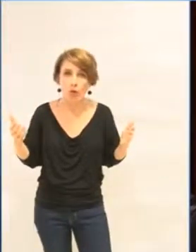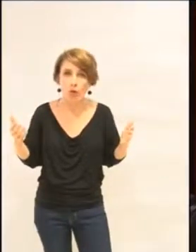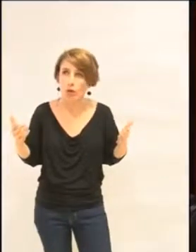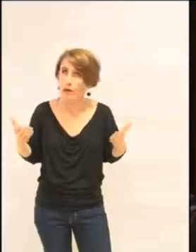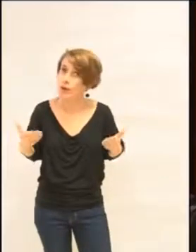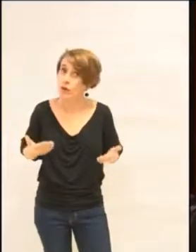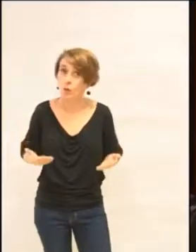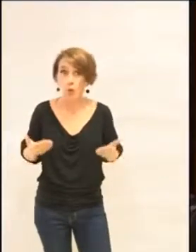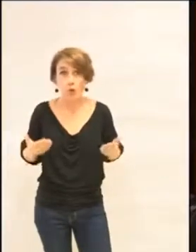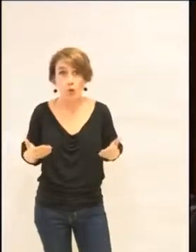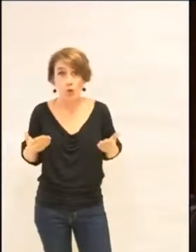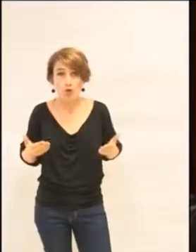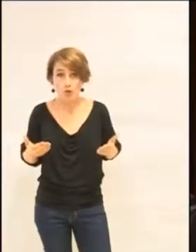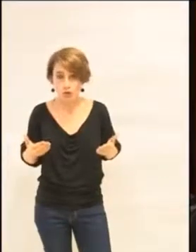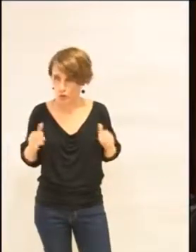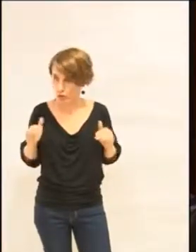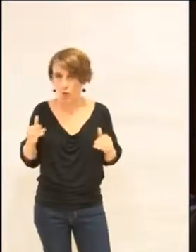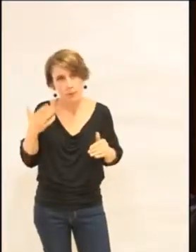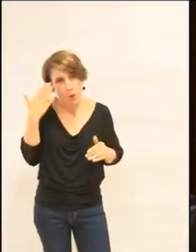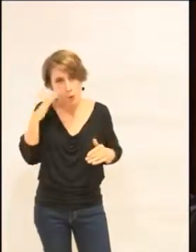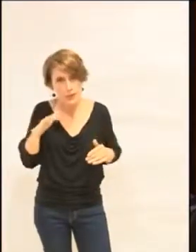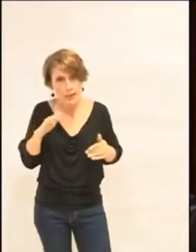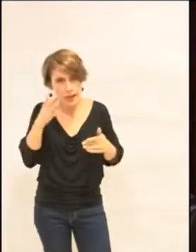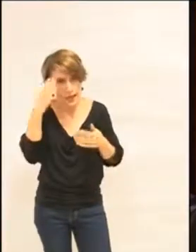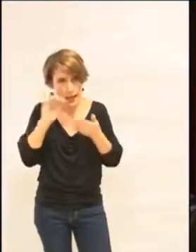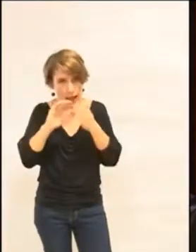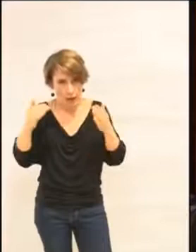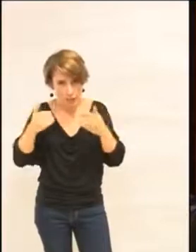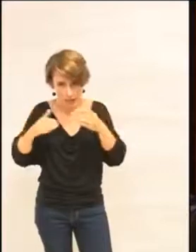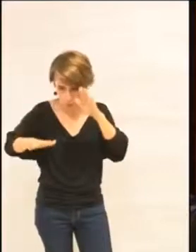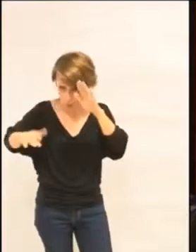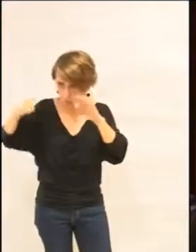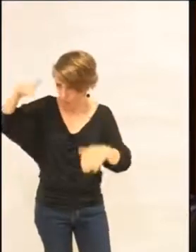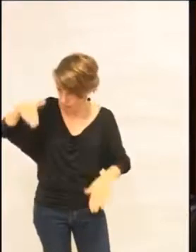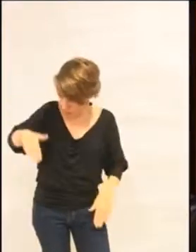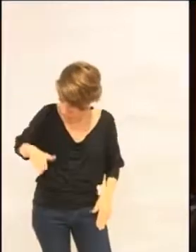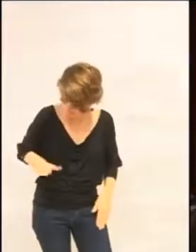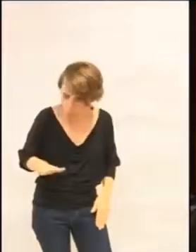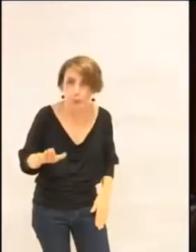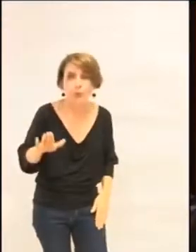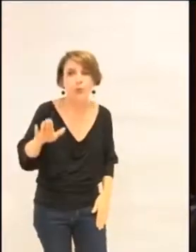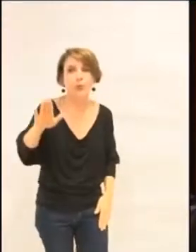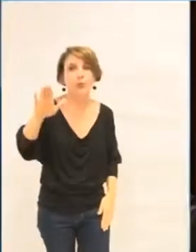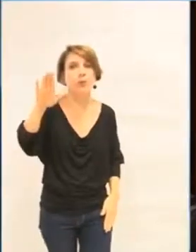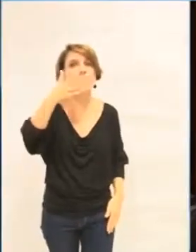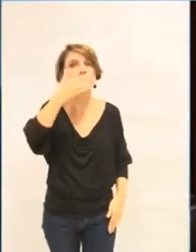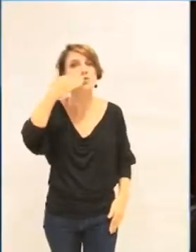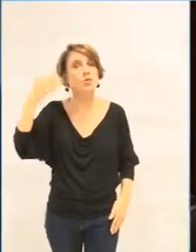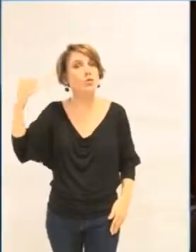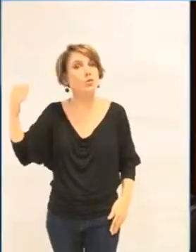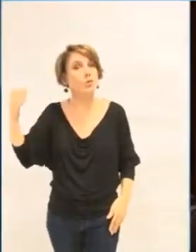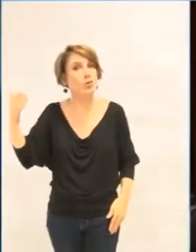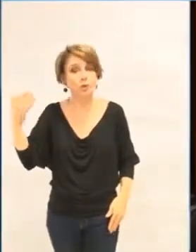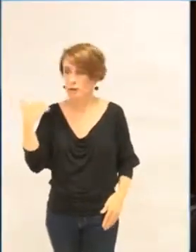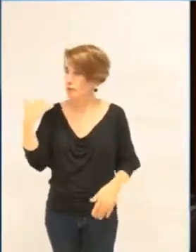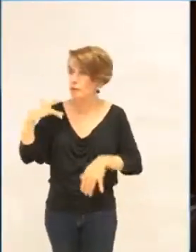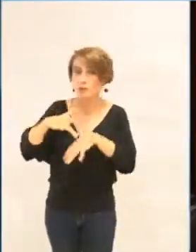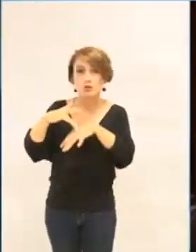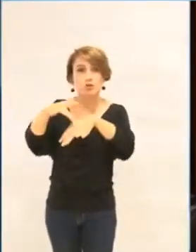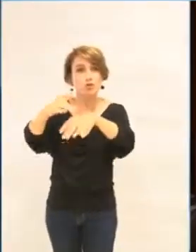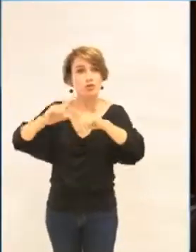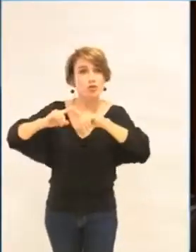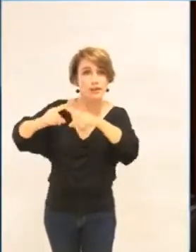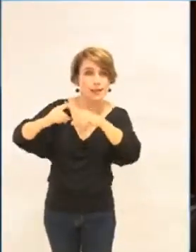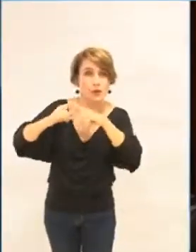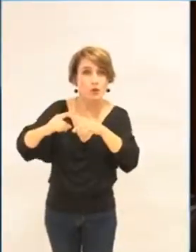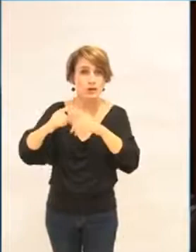pas redressée quand même, avec d'ailleurs une négociation avec le fisc qui avait commencé sous Madame Deschamps et qui a été